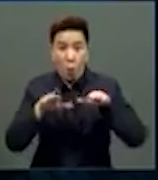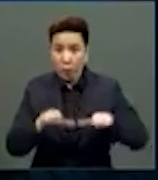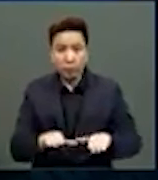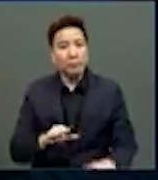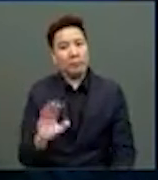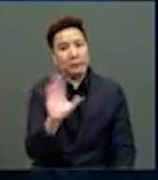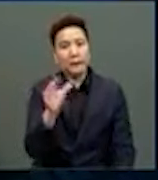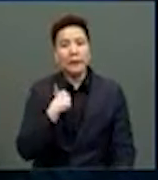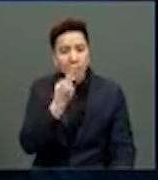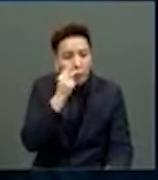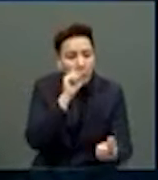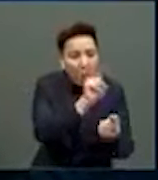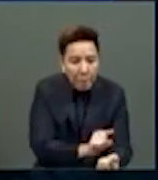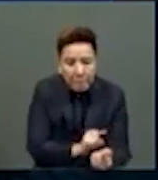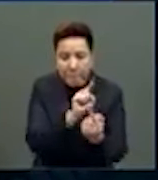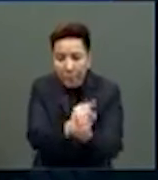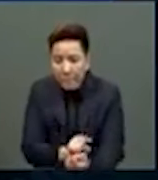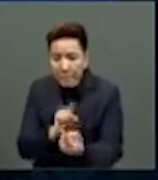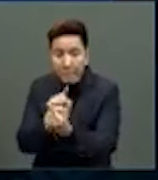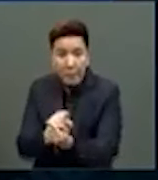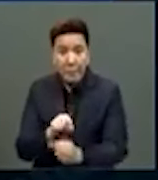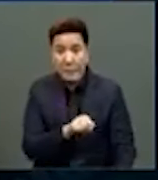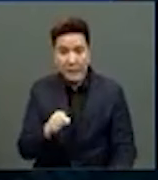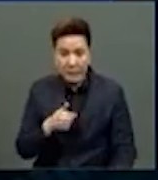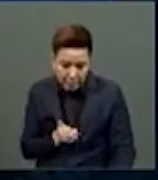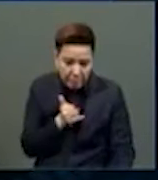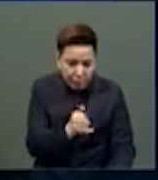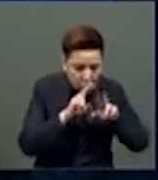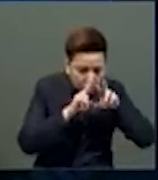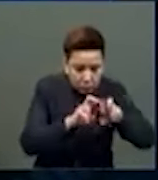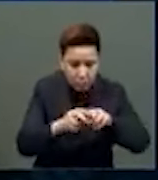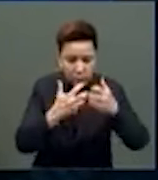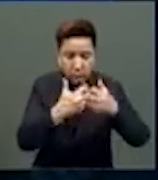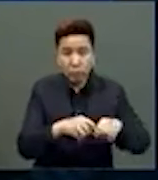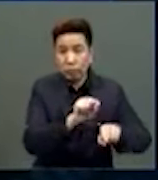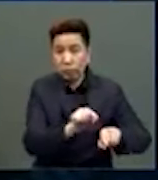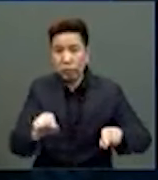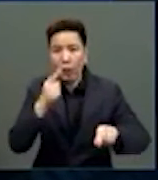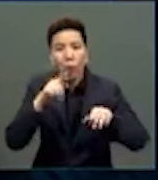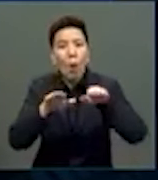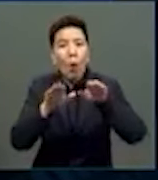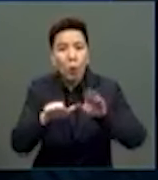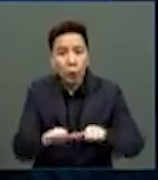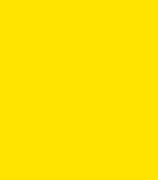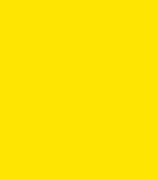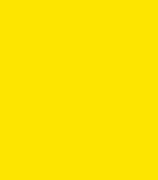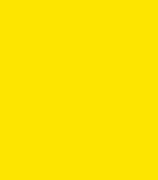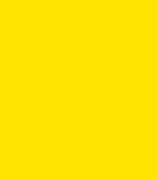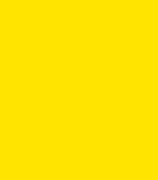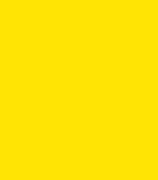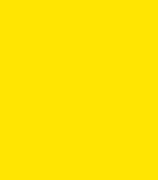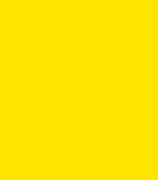เราพบผู้ติดเชื้อในส่วนของการคัดกรองเชิงรุกในชุมชนและโรงงานต่างๆจำนวนลดลงลดลงด้วยค่ะ